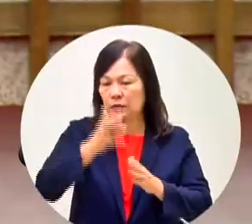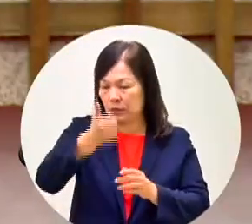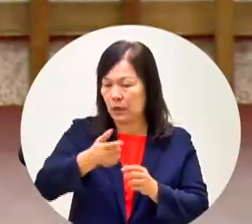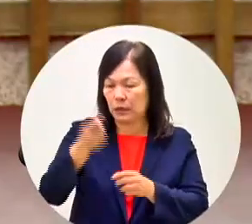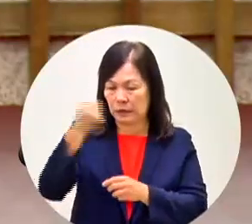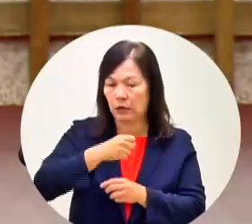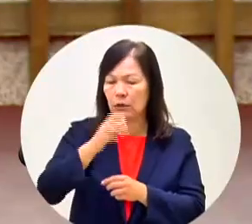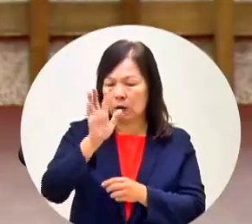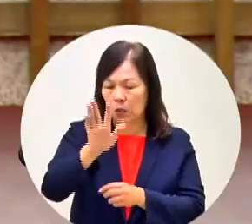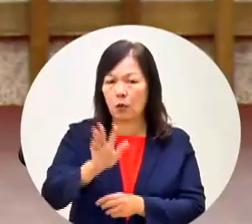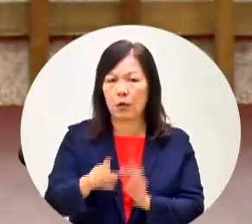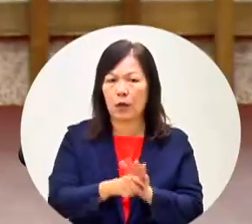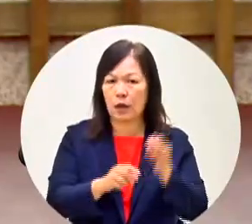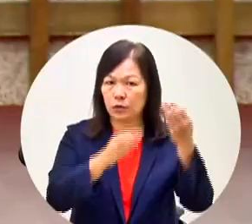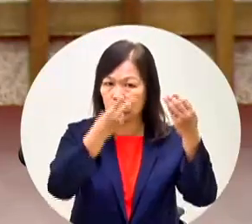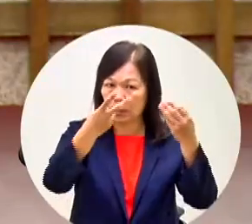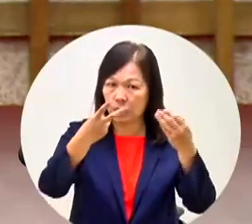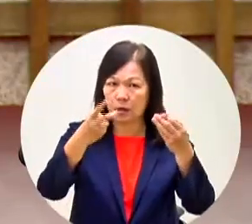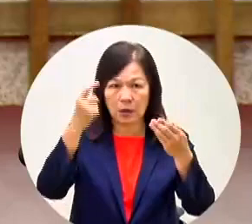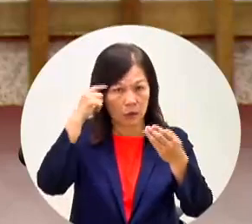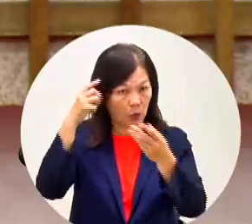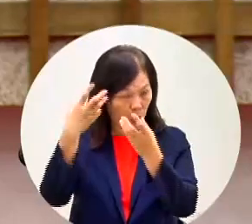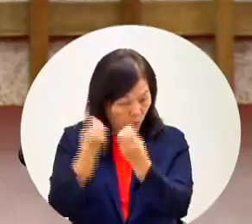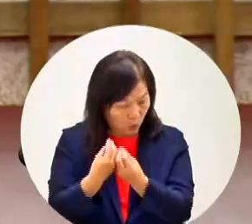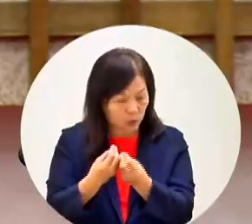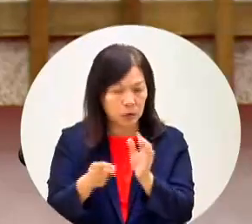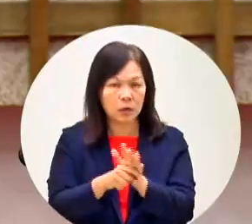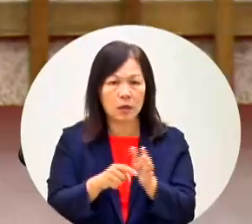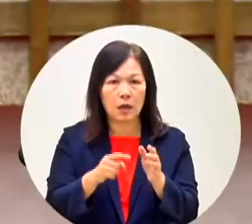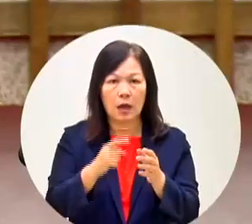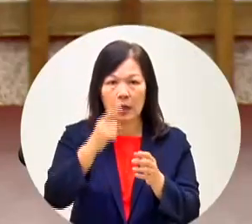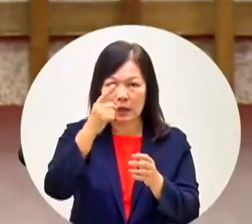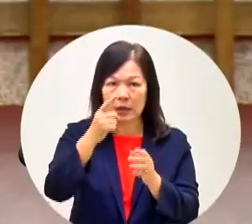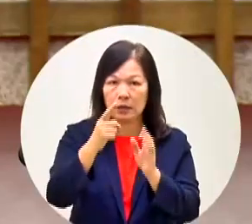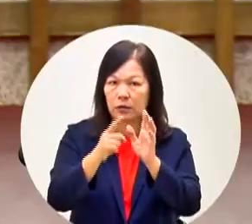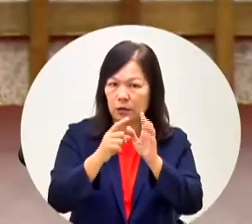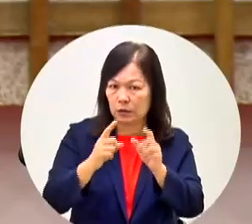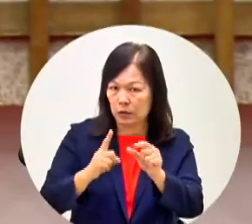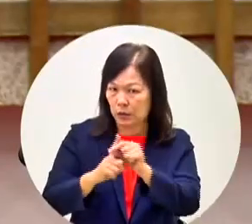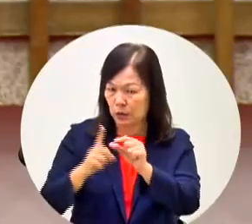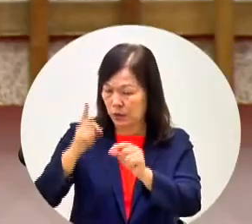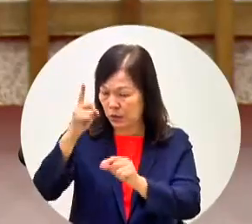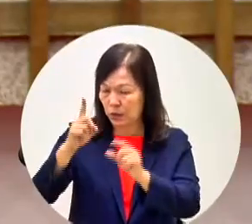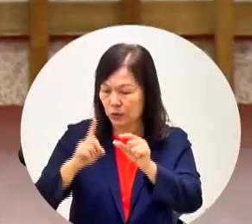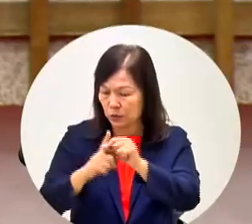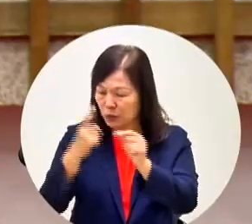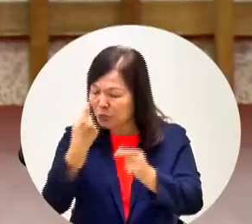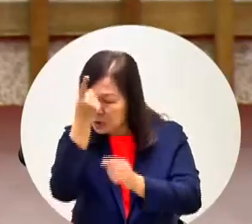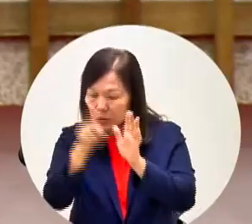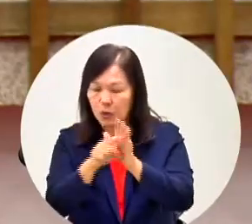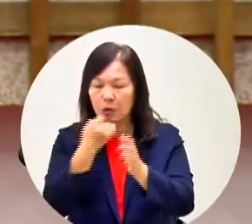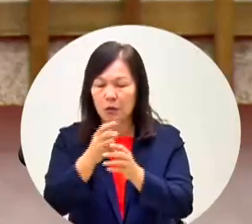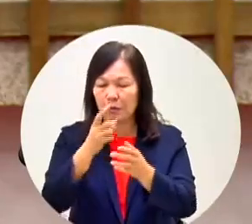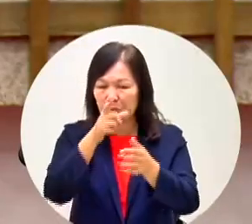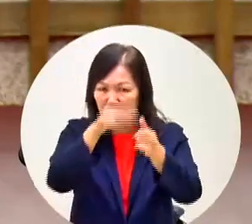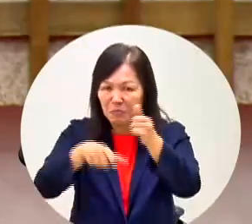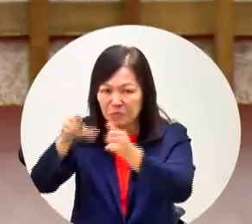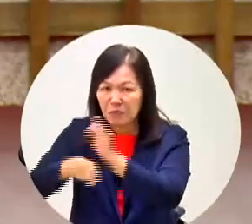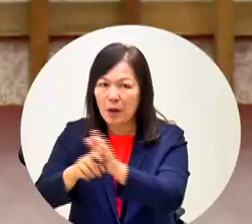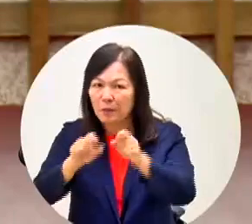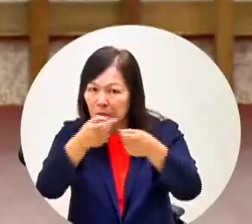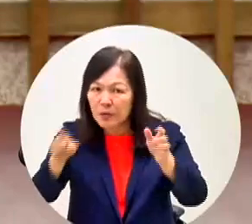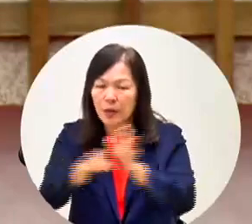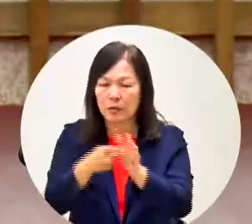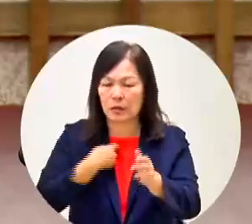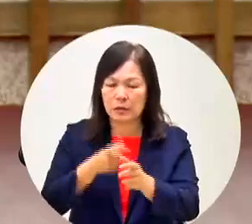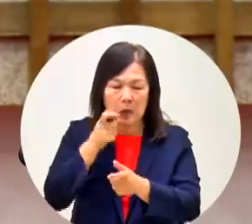表，你讲的你是忠实的一个坚持者。在这个忠实的坚持者，我们两岸的交